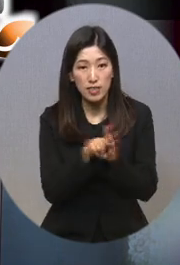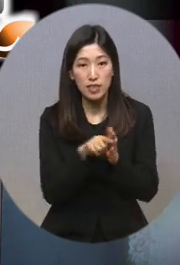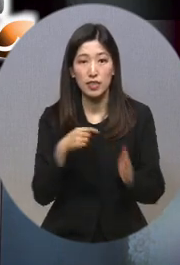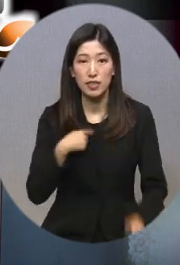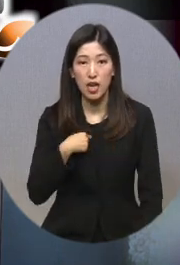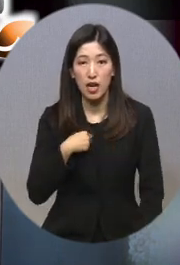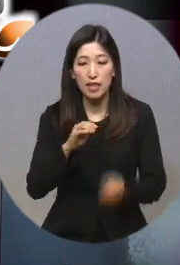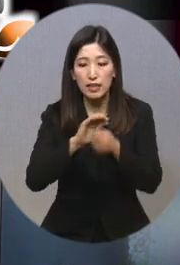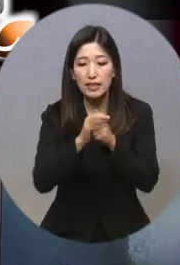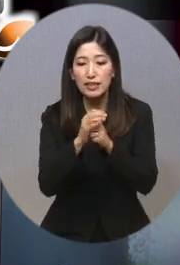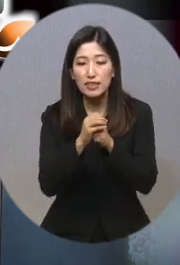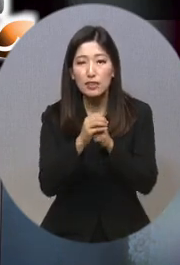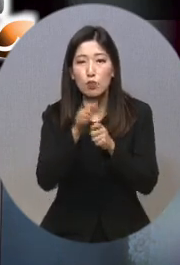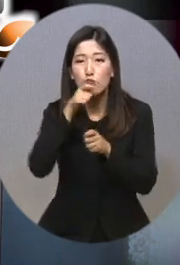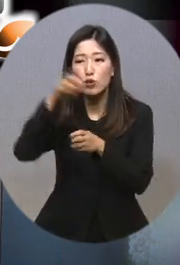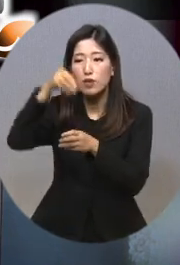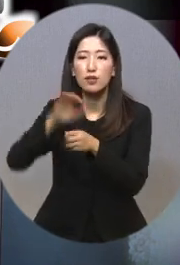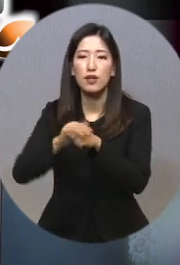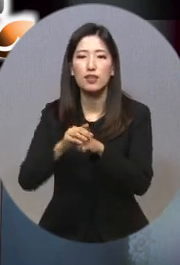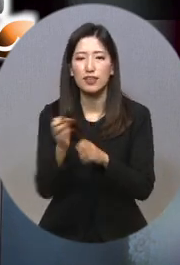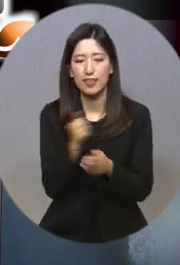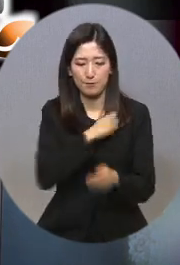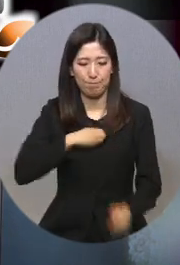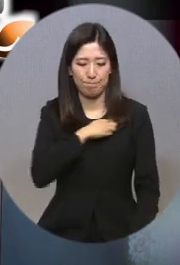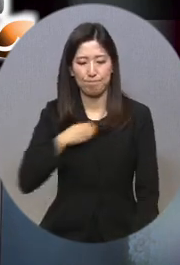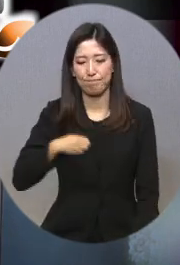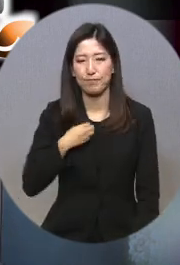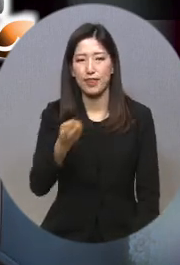제가 씻지 않고 쓱쓱 닦아서